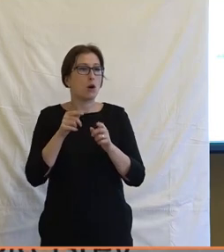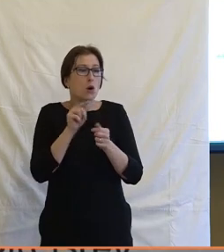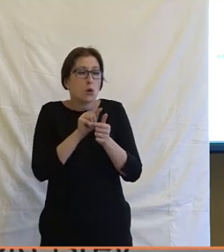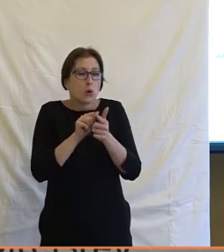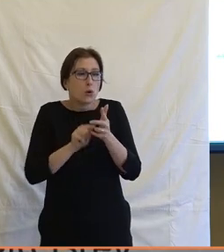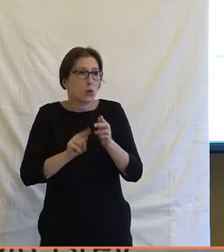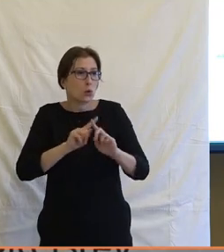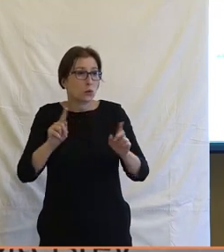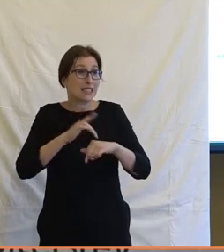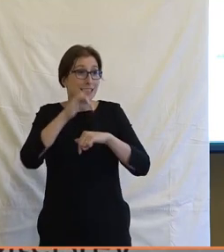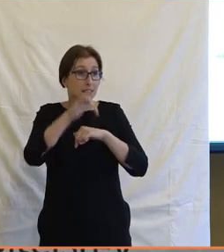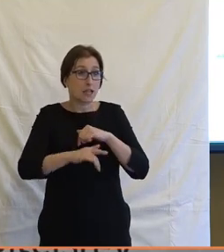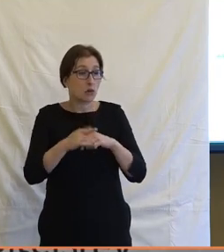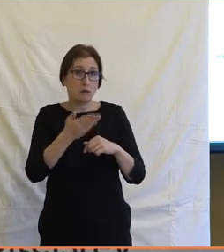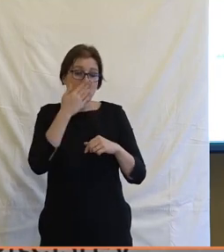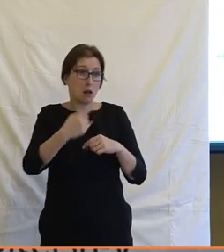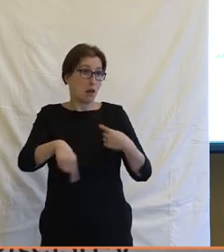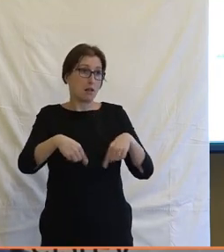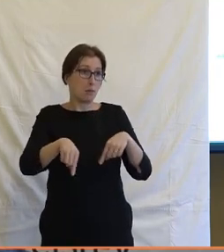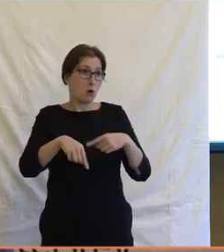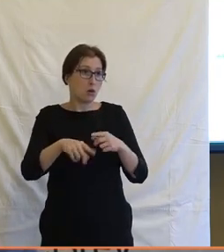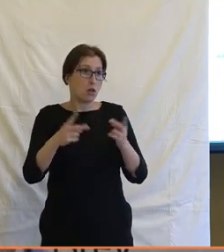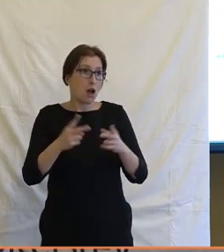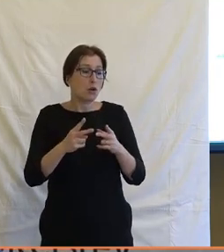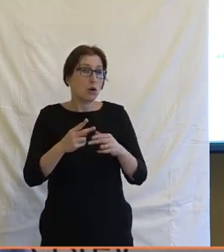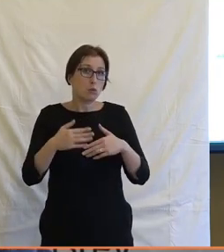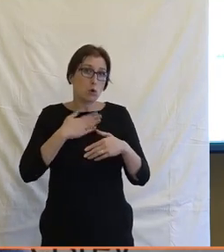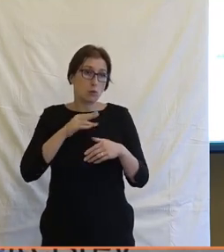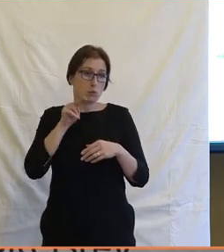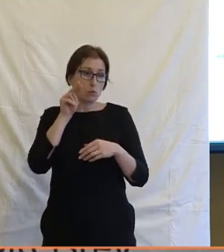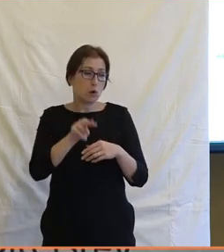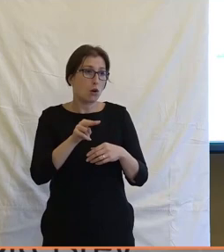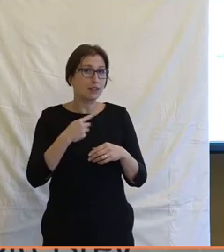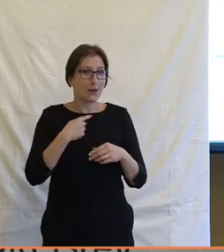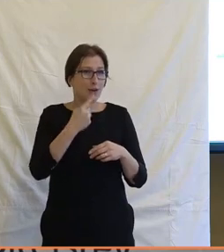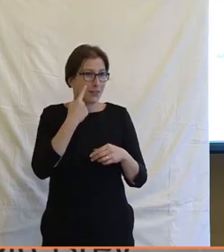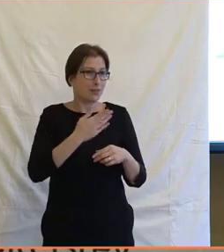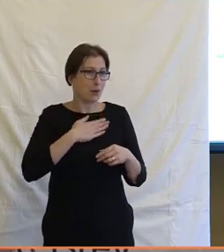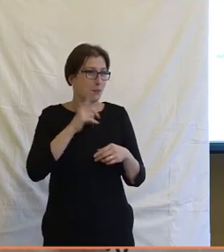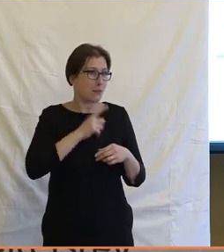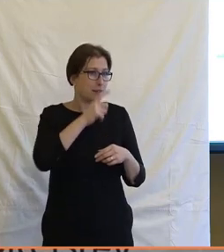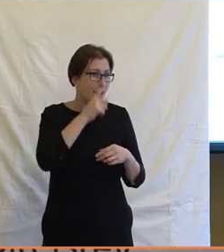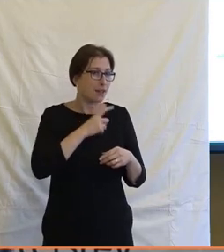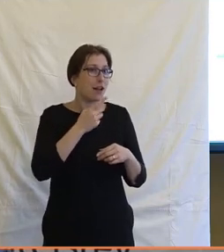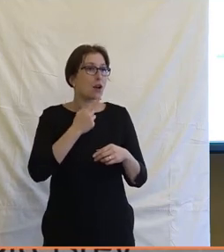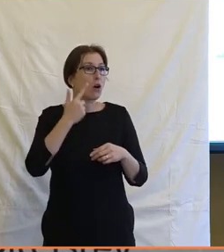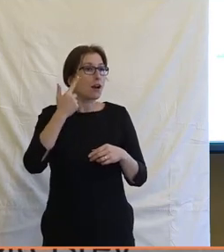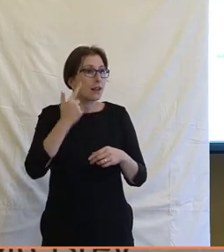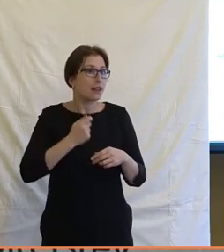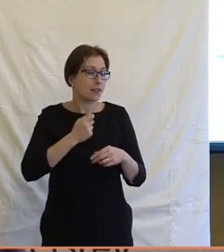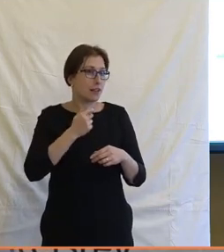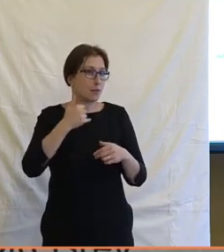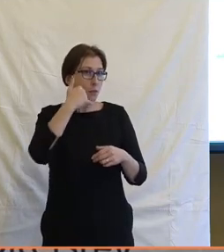Takže řada těch seniorů se tohoto vůbec nebojí, byť možná i z mýho pohledu, co já znám se svýma rodičema, tak jako aby přešli na chytrý mobil, už